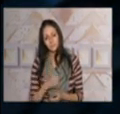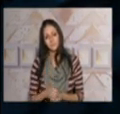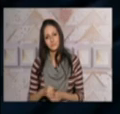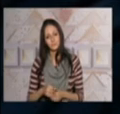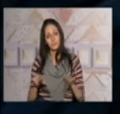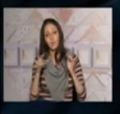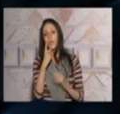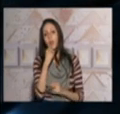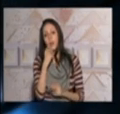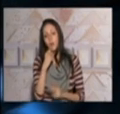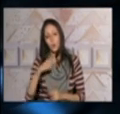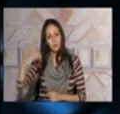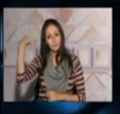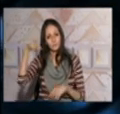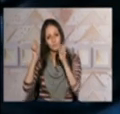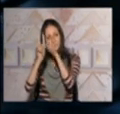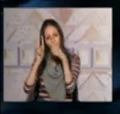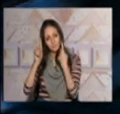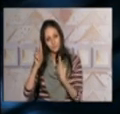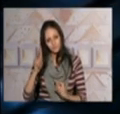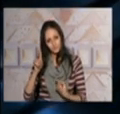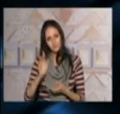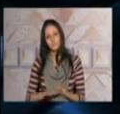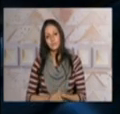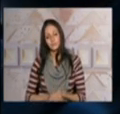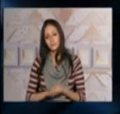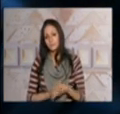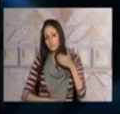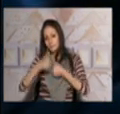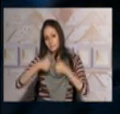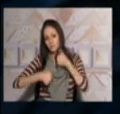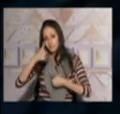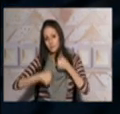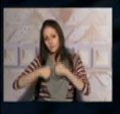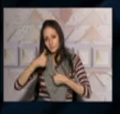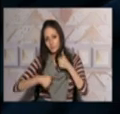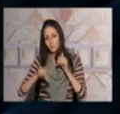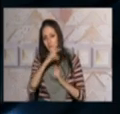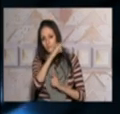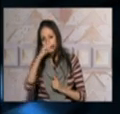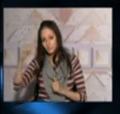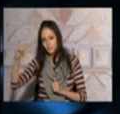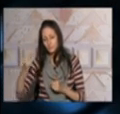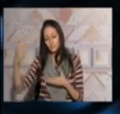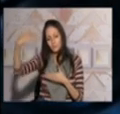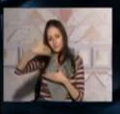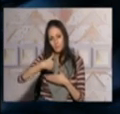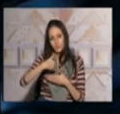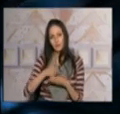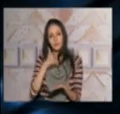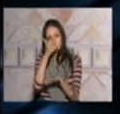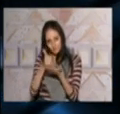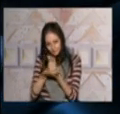للقرار الوزاري أن تتعمل لهم هذه الامتحانات الشهرية داخل المدرسة، والمدرسة هي اللي توضع